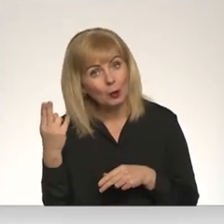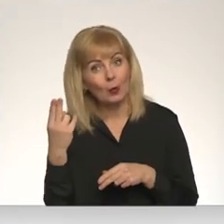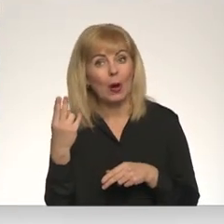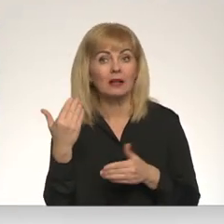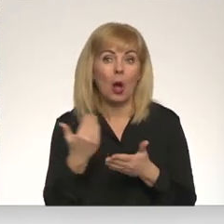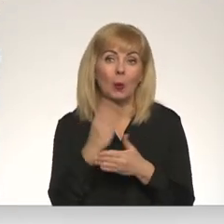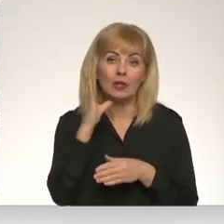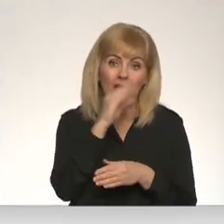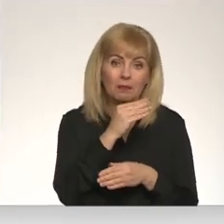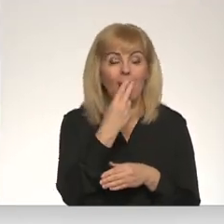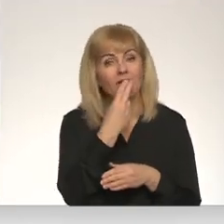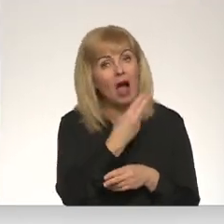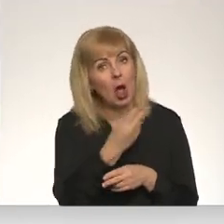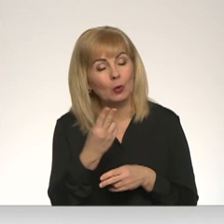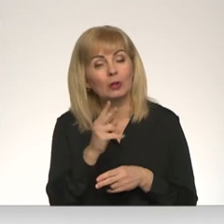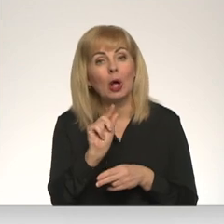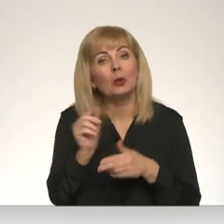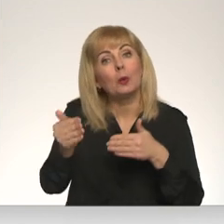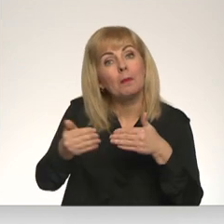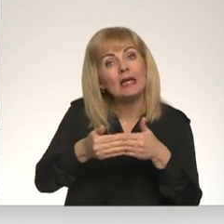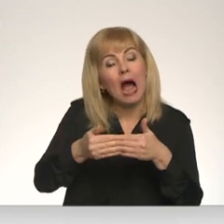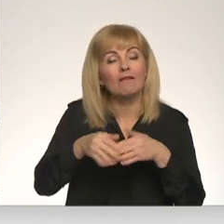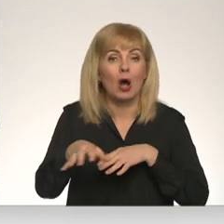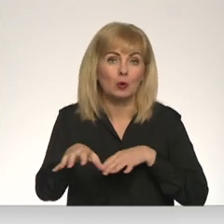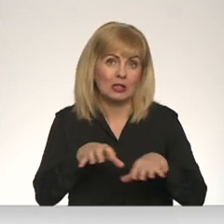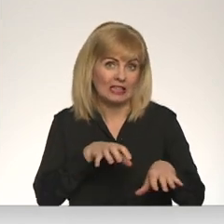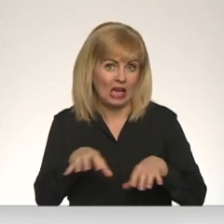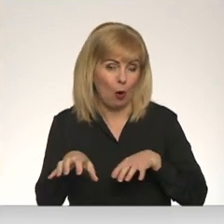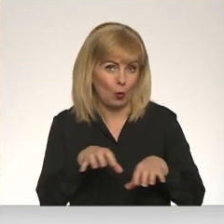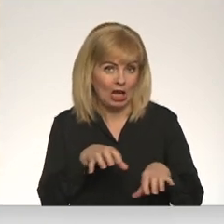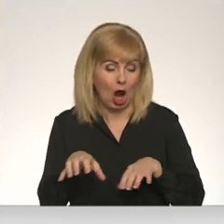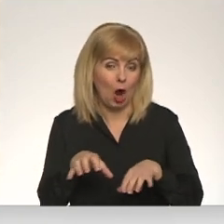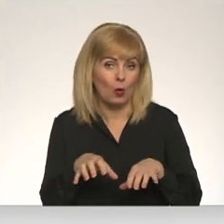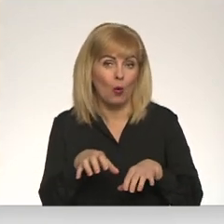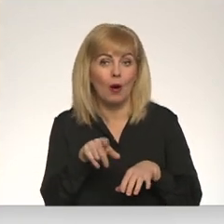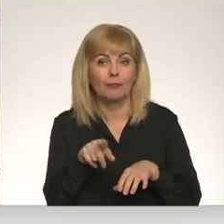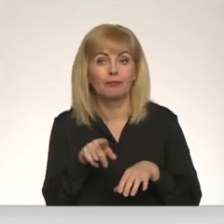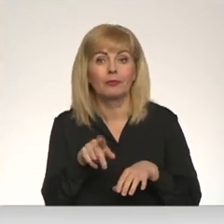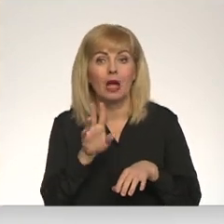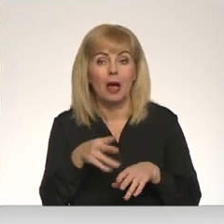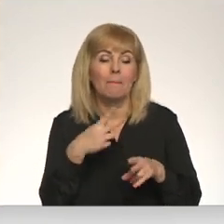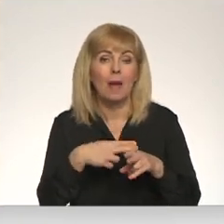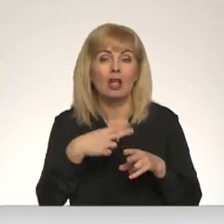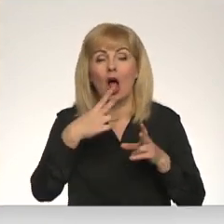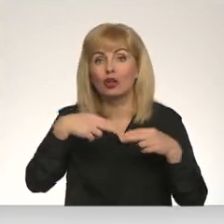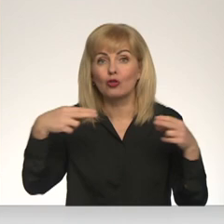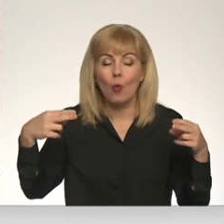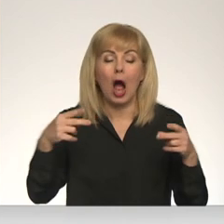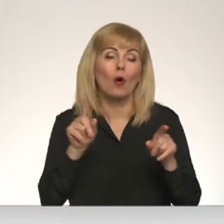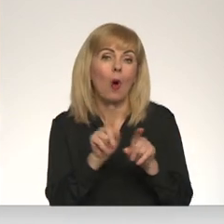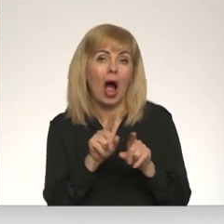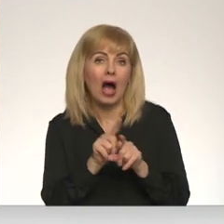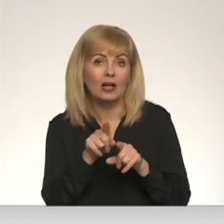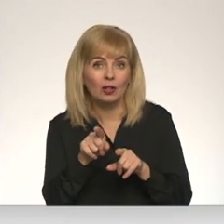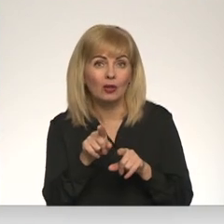kā tam dzīvniekam pietuvoties ne tikai kā klasiski ar šo metālu žogu, bet tad noņemt, kā saka,